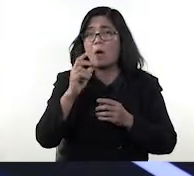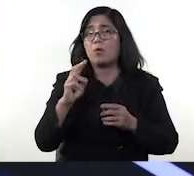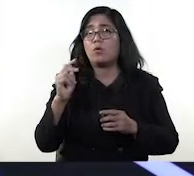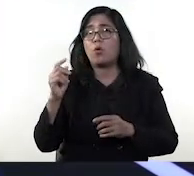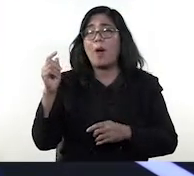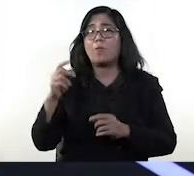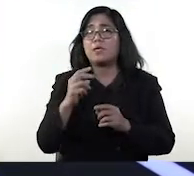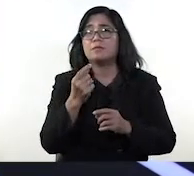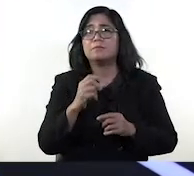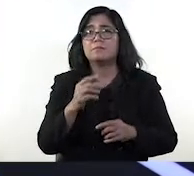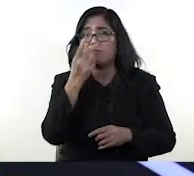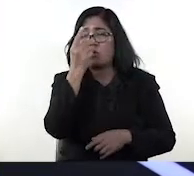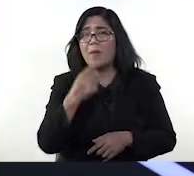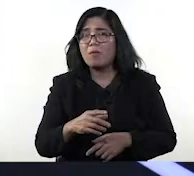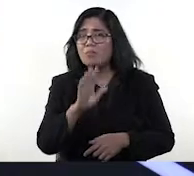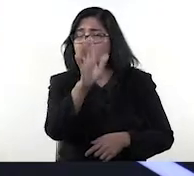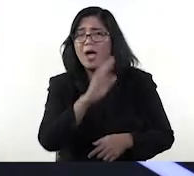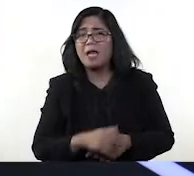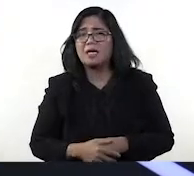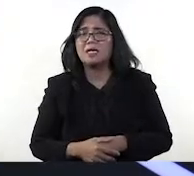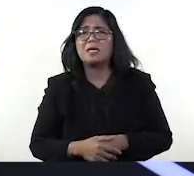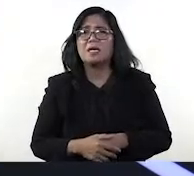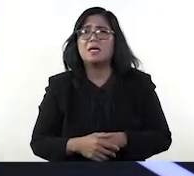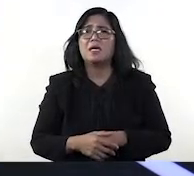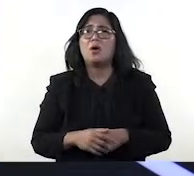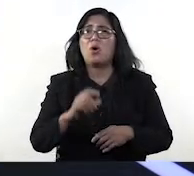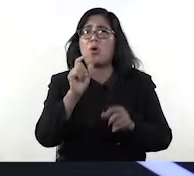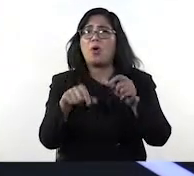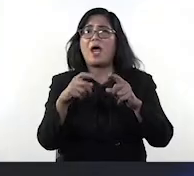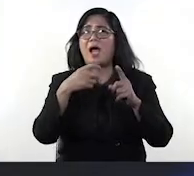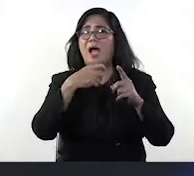diperalat Hai nabi yang membunuh Yesus adalah